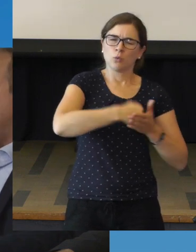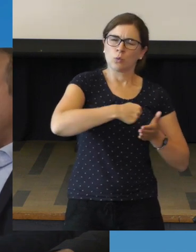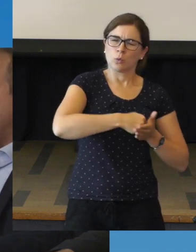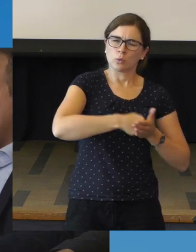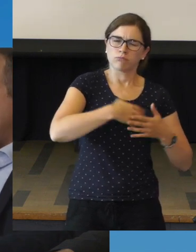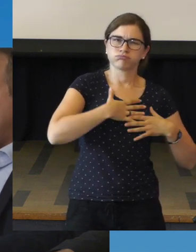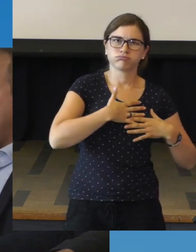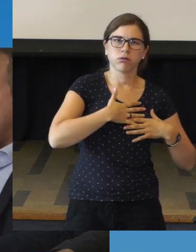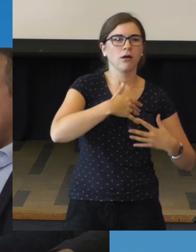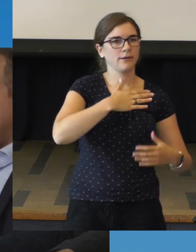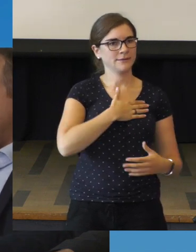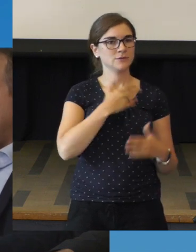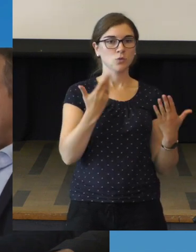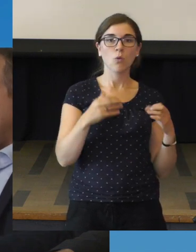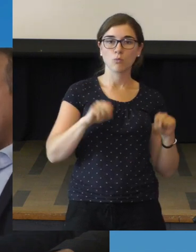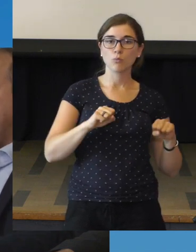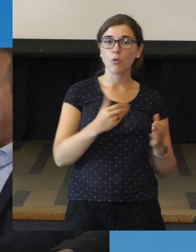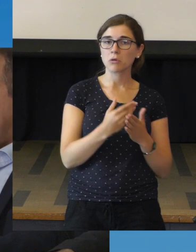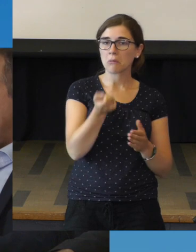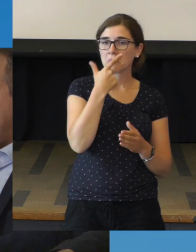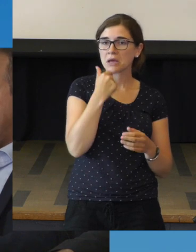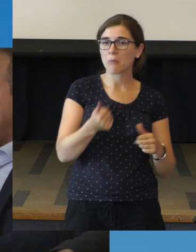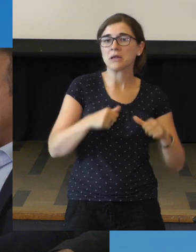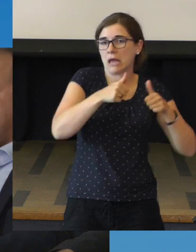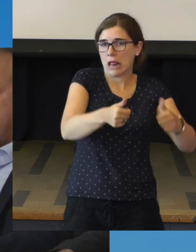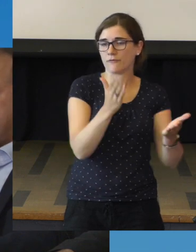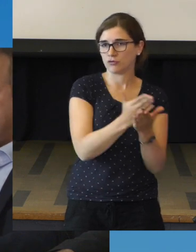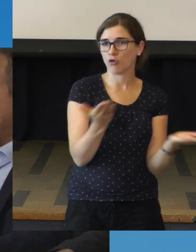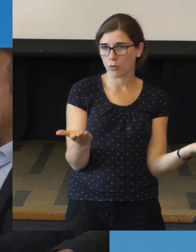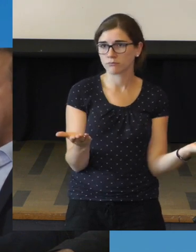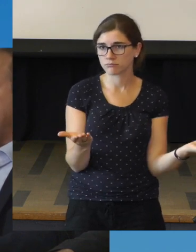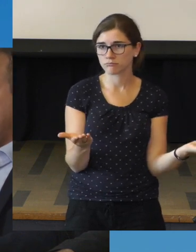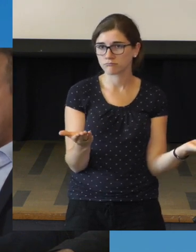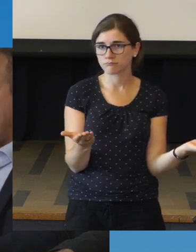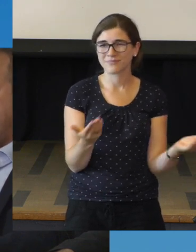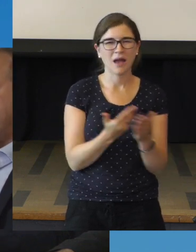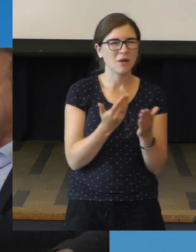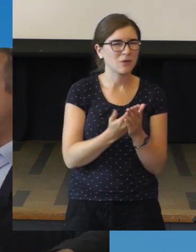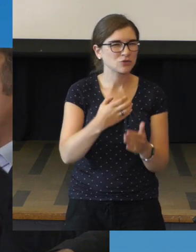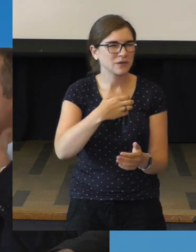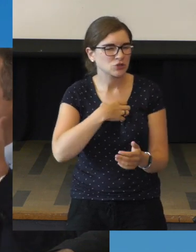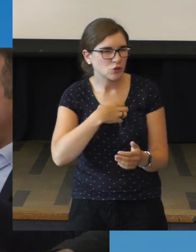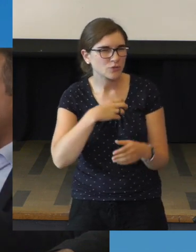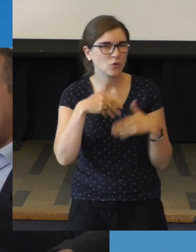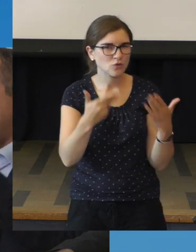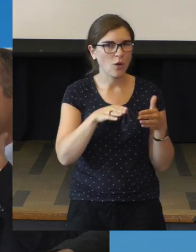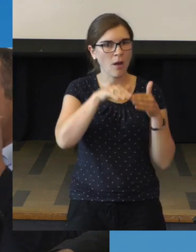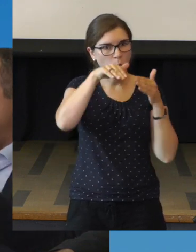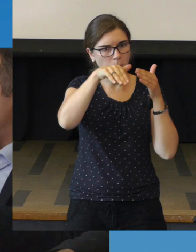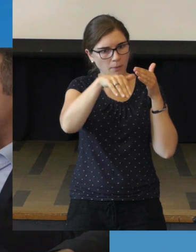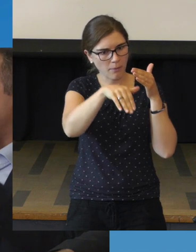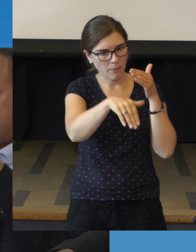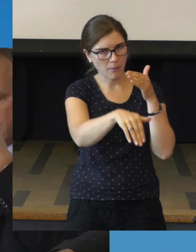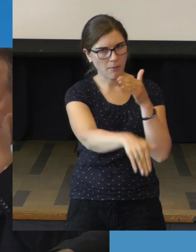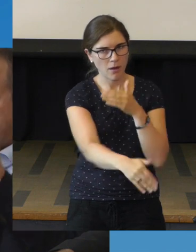durchaus auch konservativ, das heißt medikamentös, behandeln. Liegt allerdings hier eine Symptomatik vor, die progredient ist, also immer